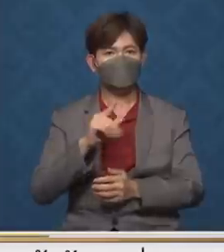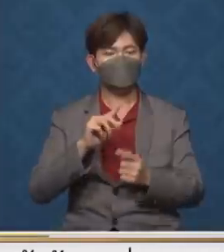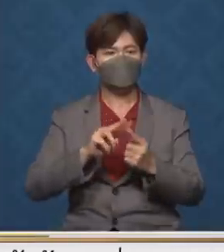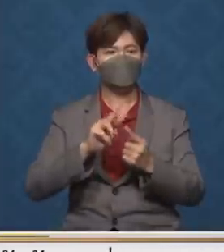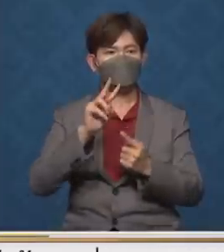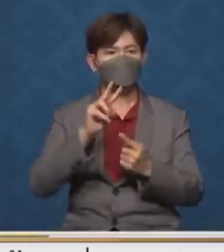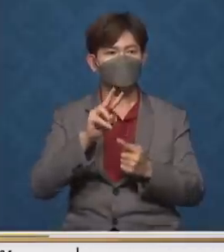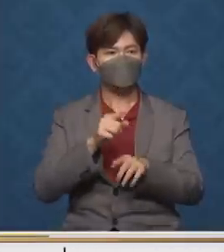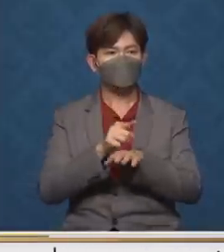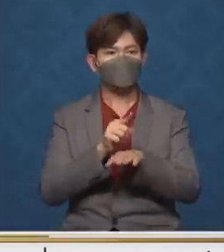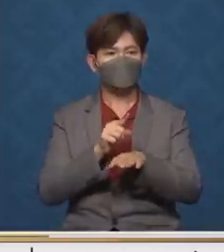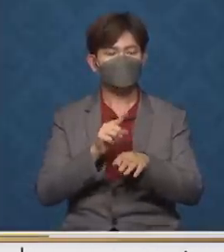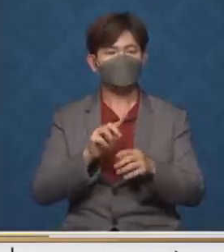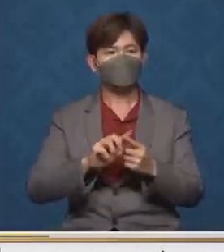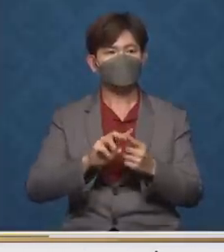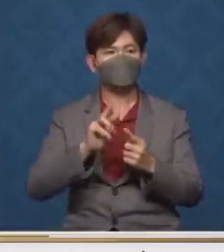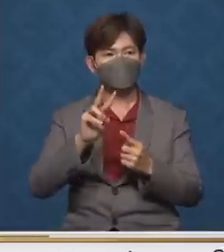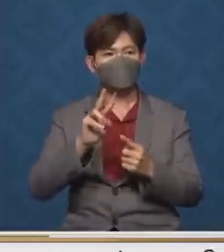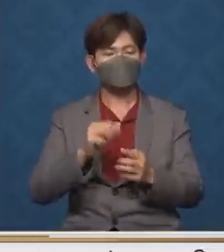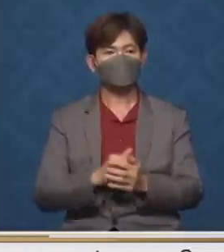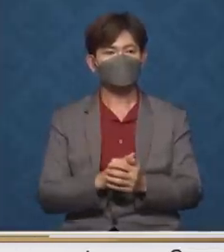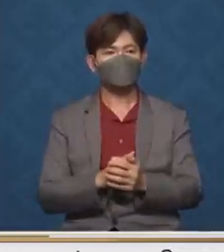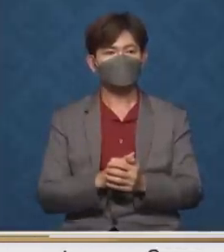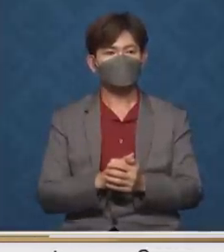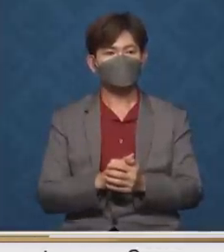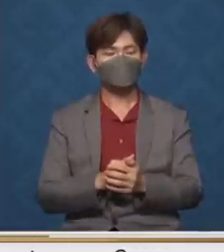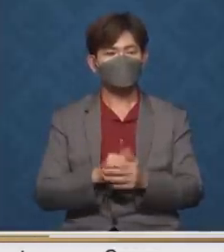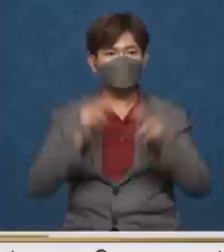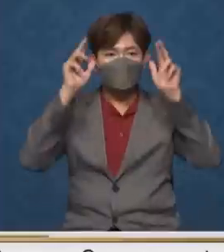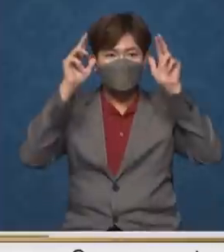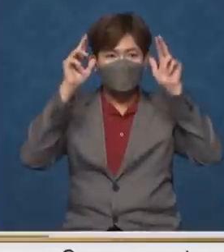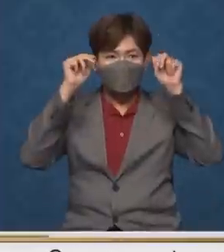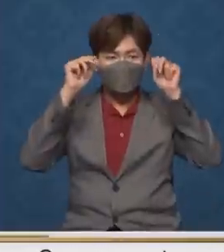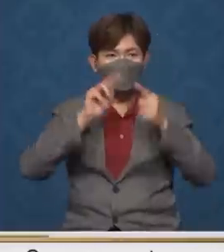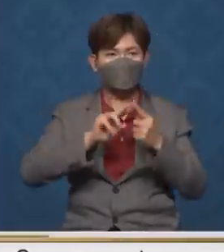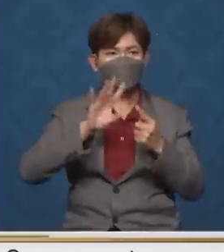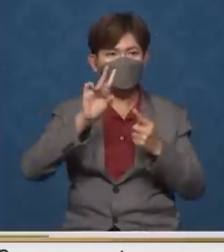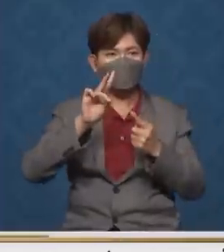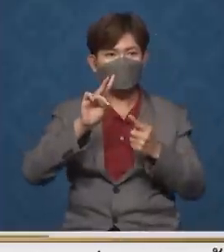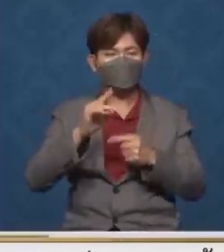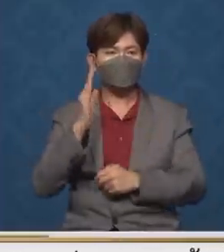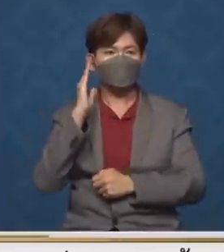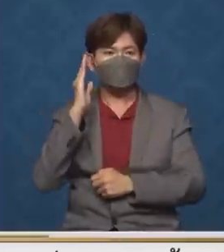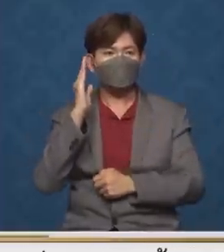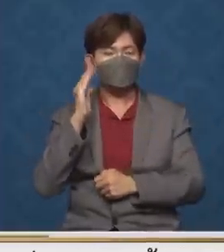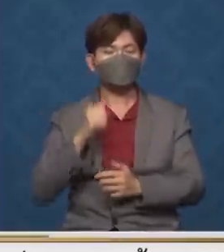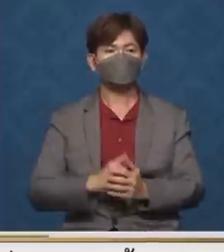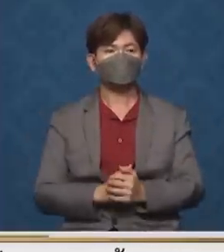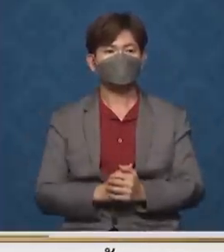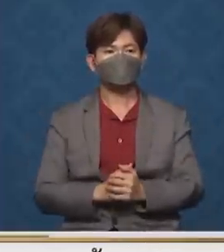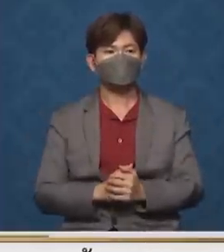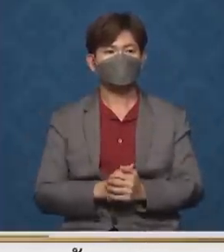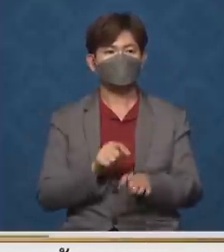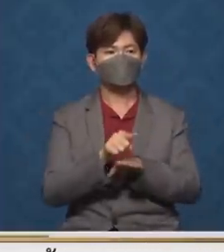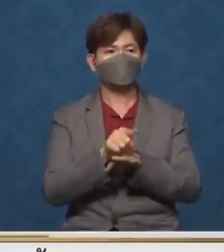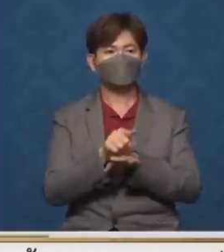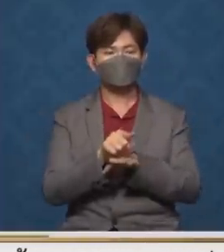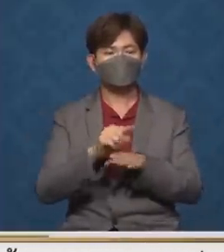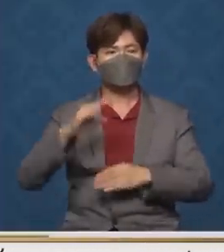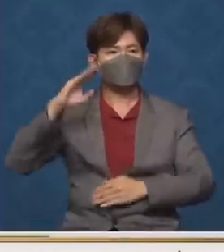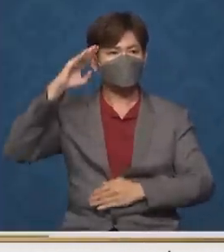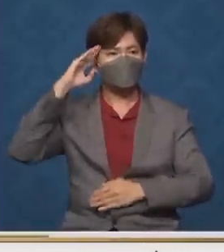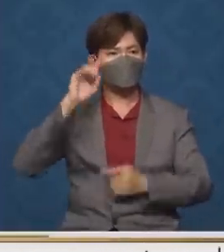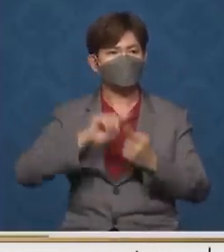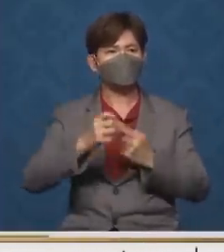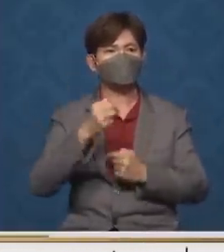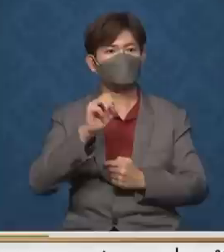ดเพศกูไม่เอากลมทหารมาที่ 7 ไปดูแลเพศผู้ชายลายพังกลมทหารราบท 13 ไปดู